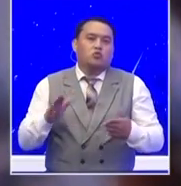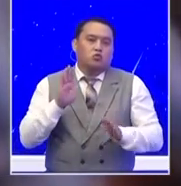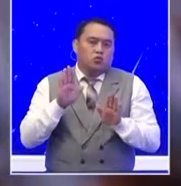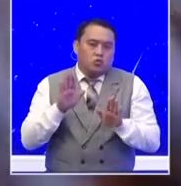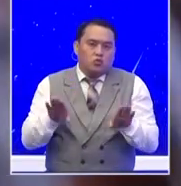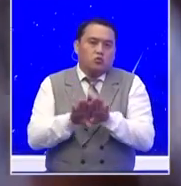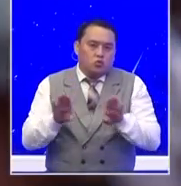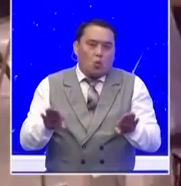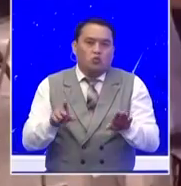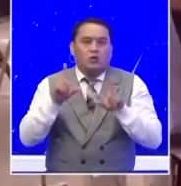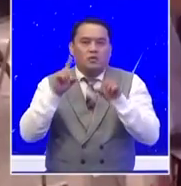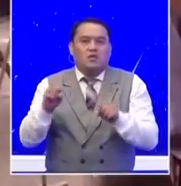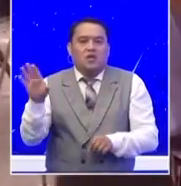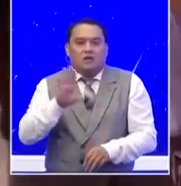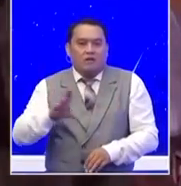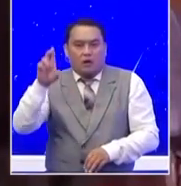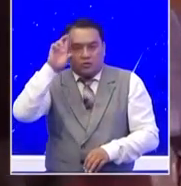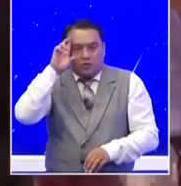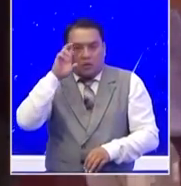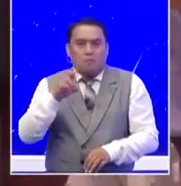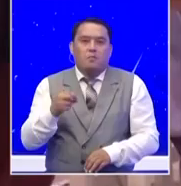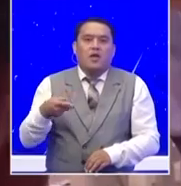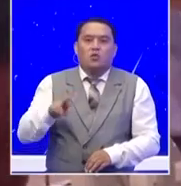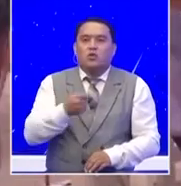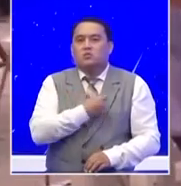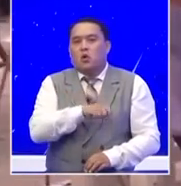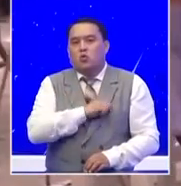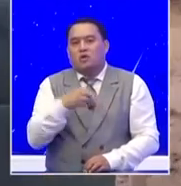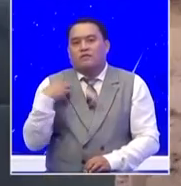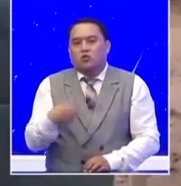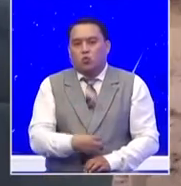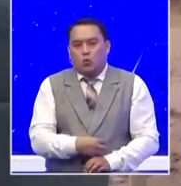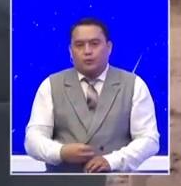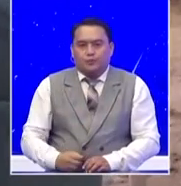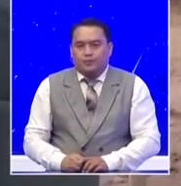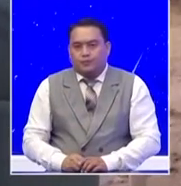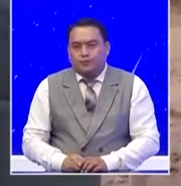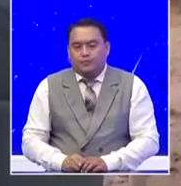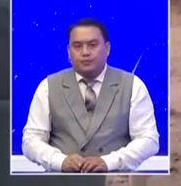граждан не ездить в 10 европейских стран, в том числе в Бельгию, Испанию и Францию.